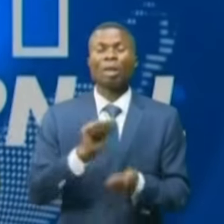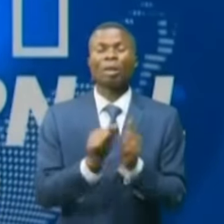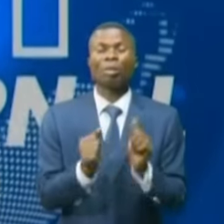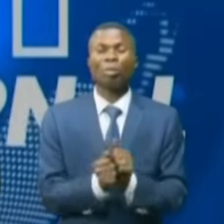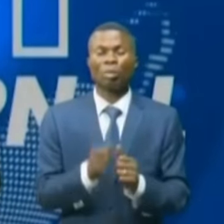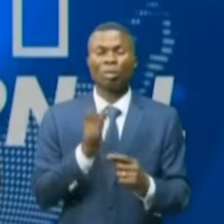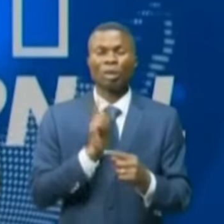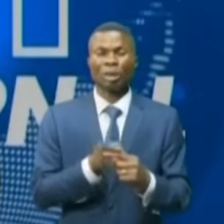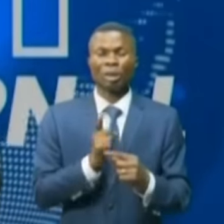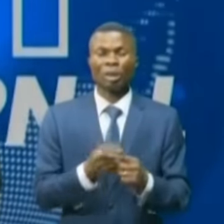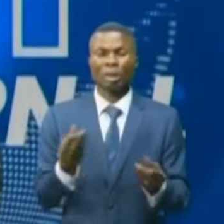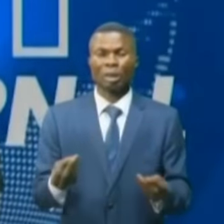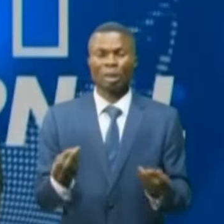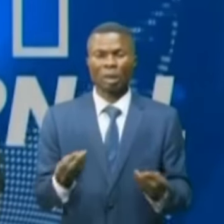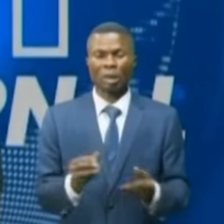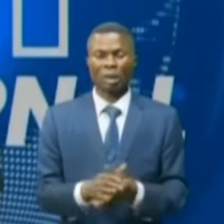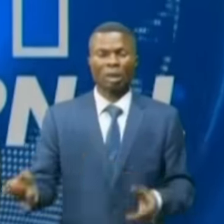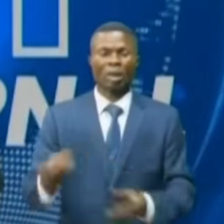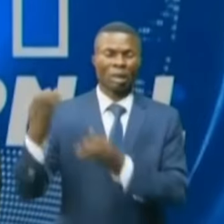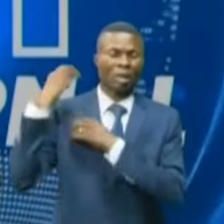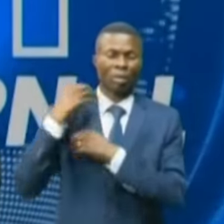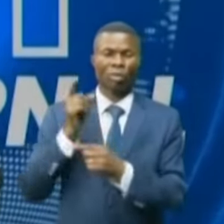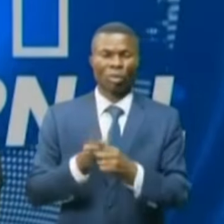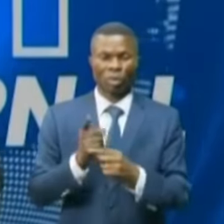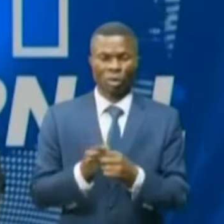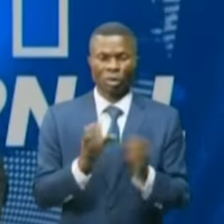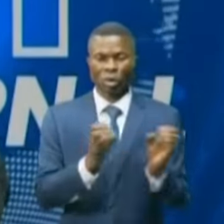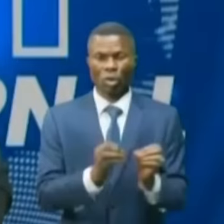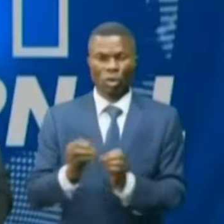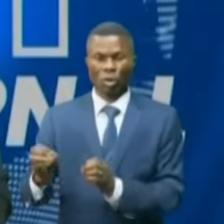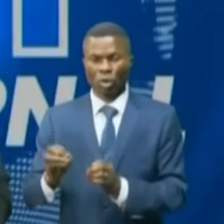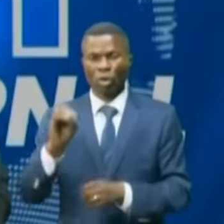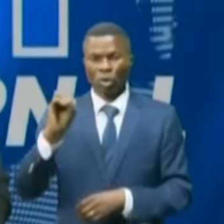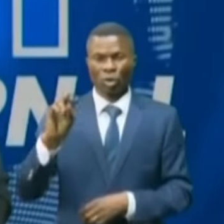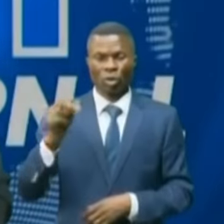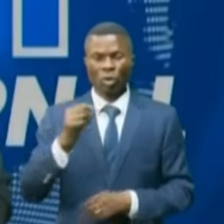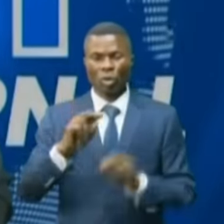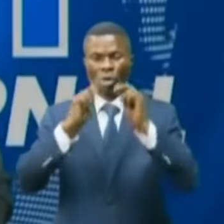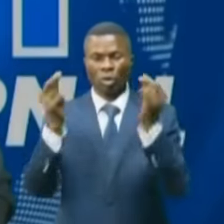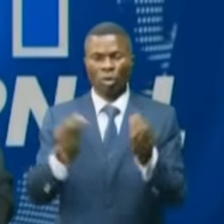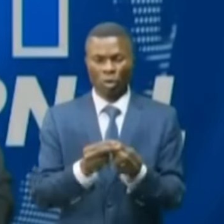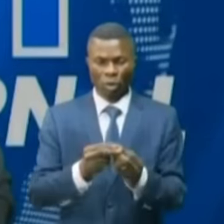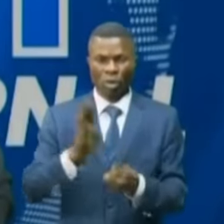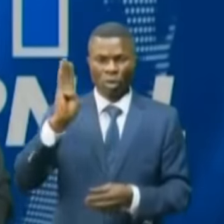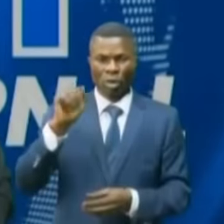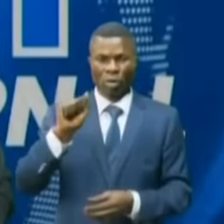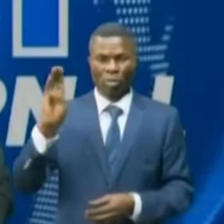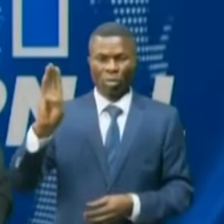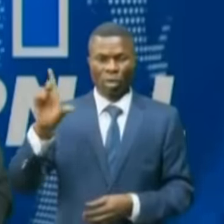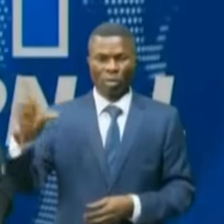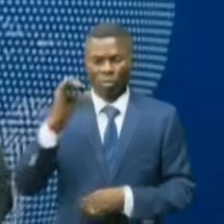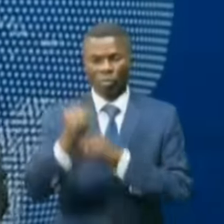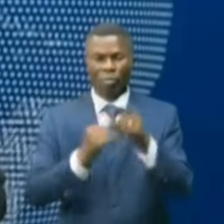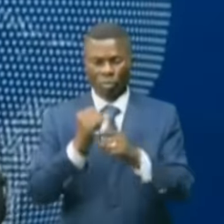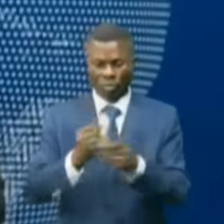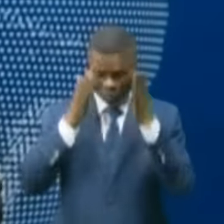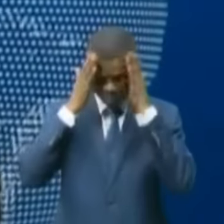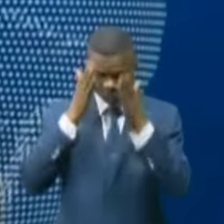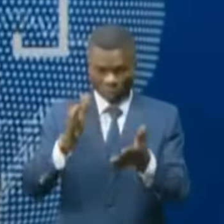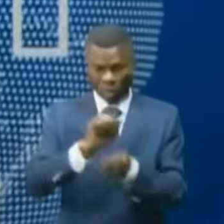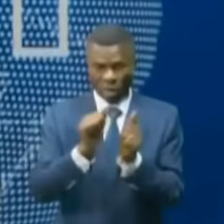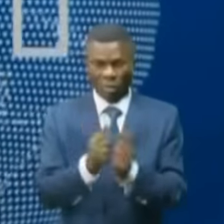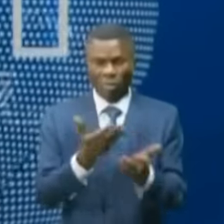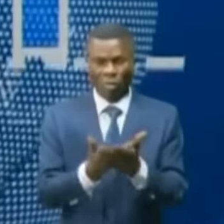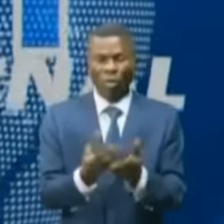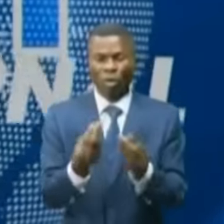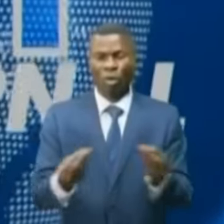le problème de leur prise en charge. Une organisation baptisée Réseau Babel International se penche sur ces différents